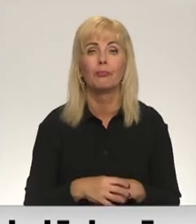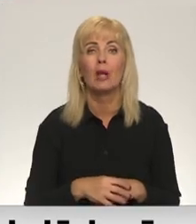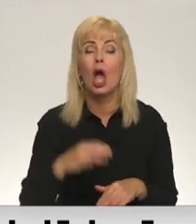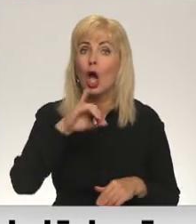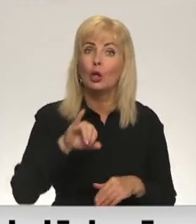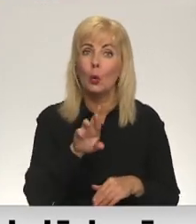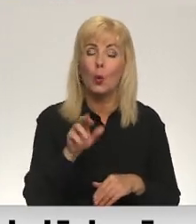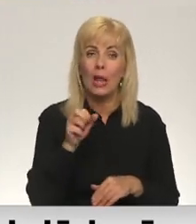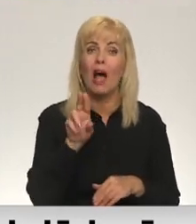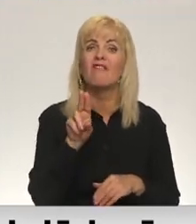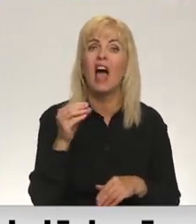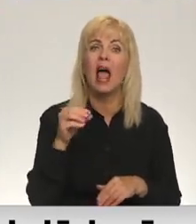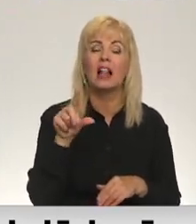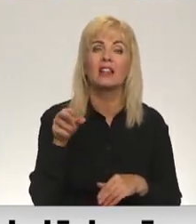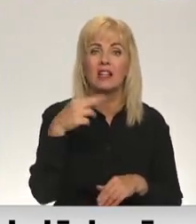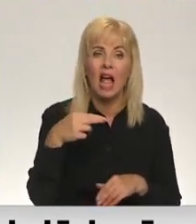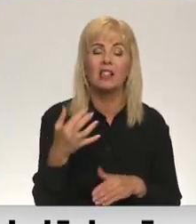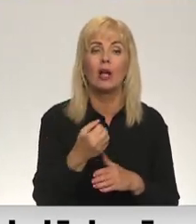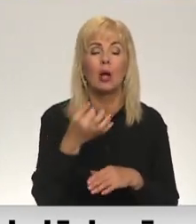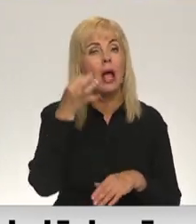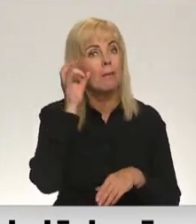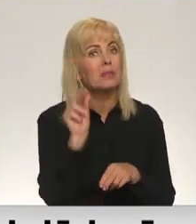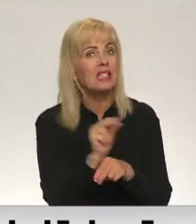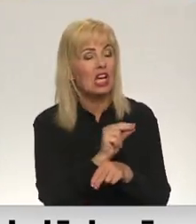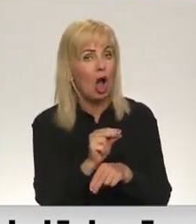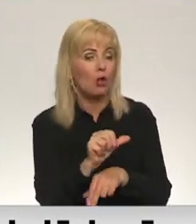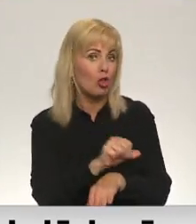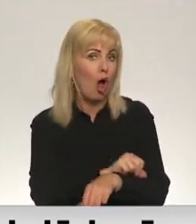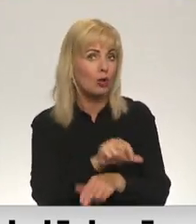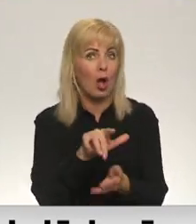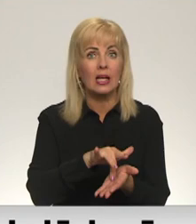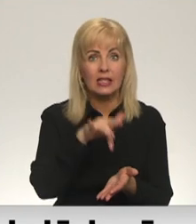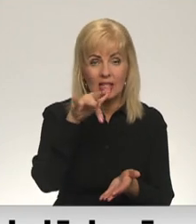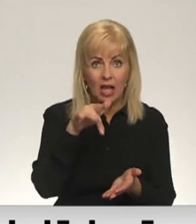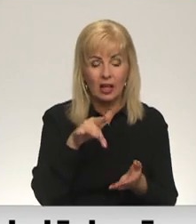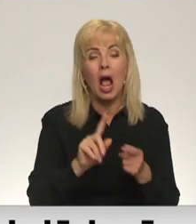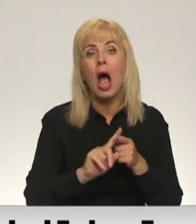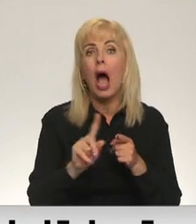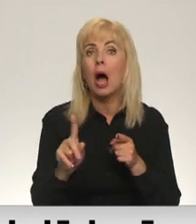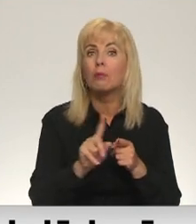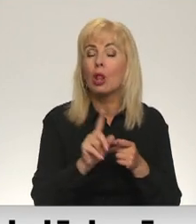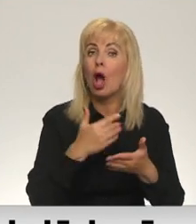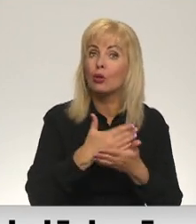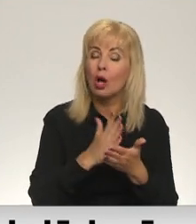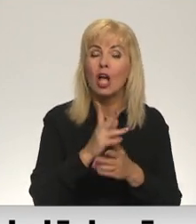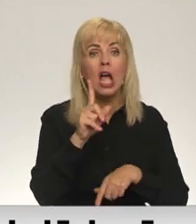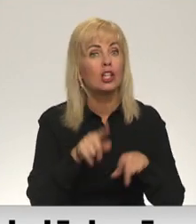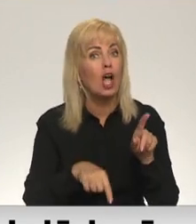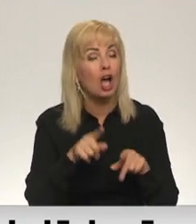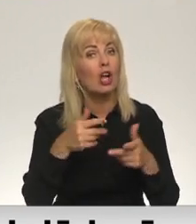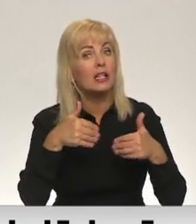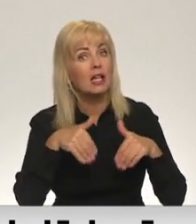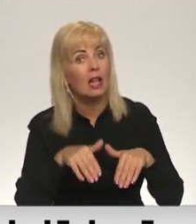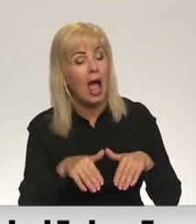Juglā Veldras ielā atrodas Rīgas psihiatrijas un narkoloģijas centra ambulatorā nodaļa. Ik pa brīdim